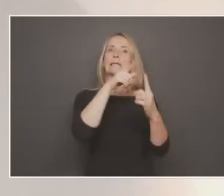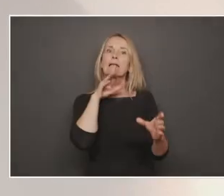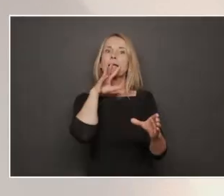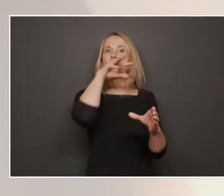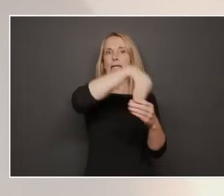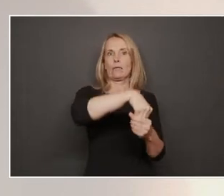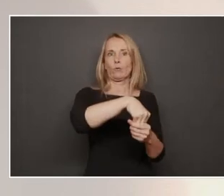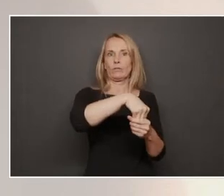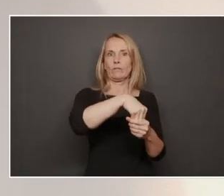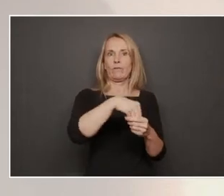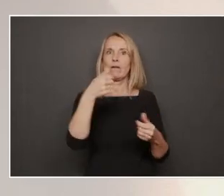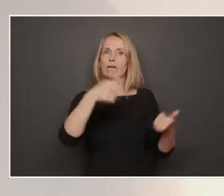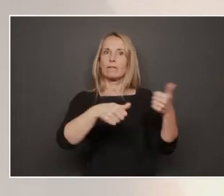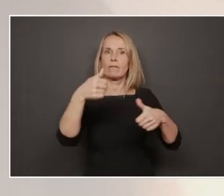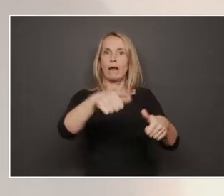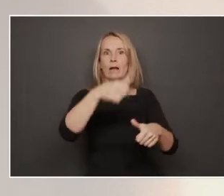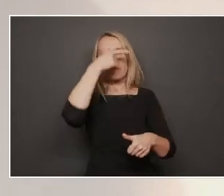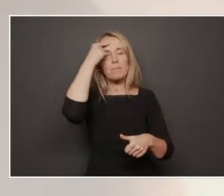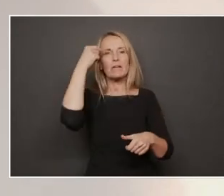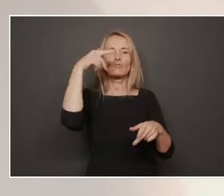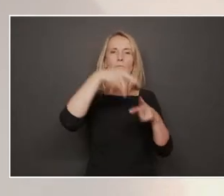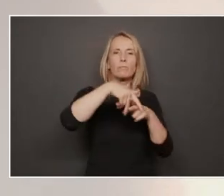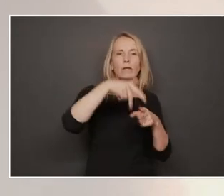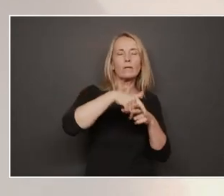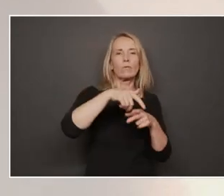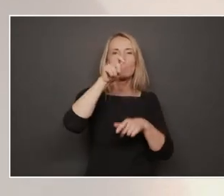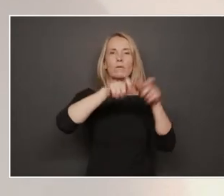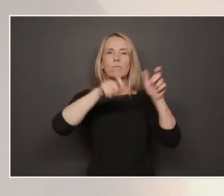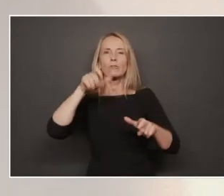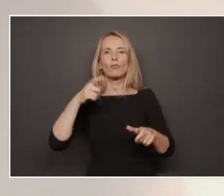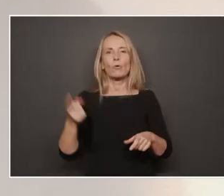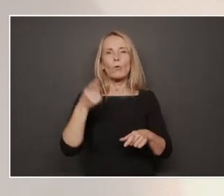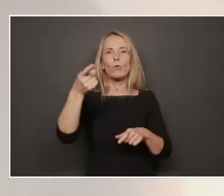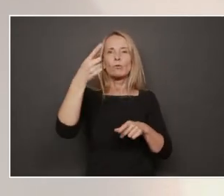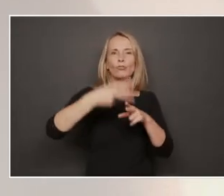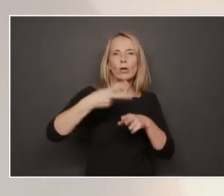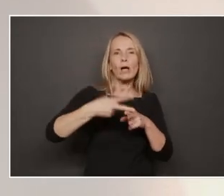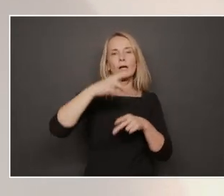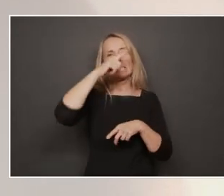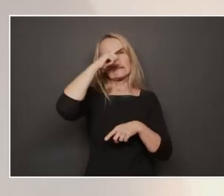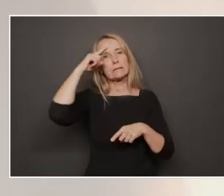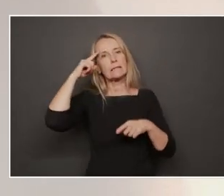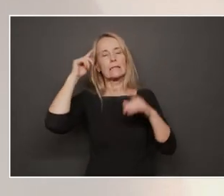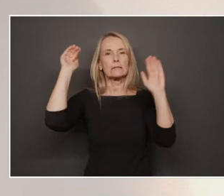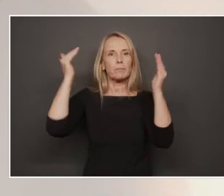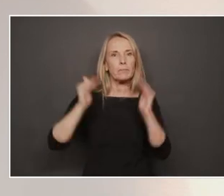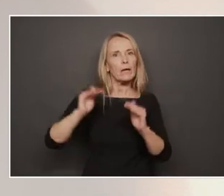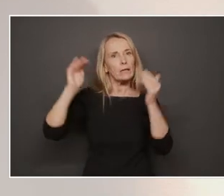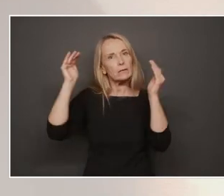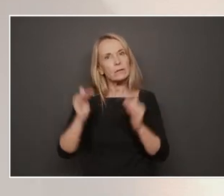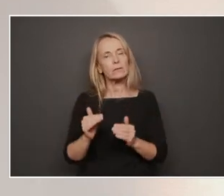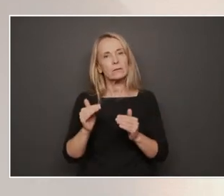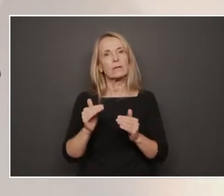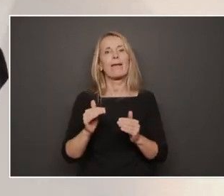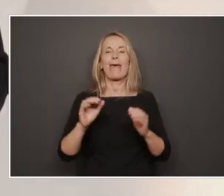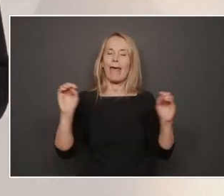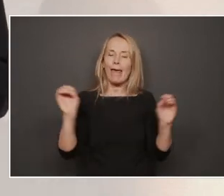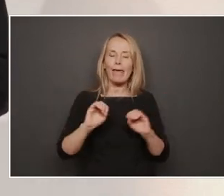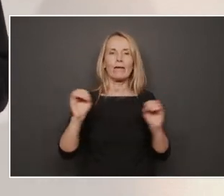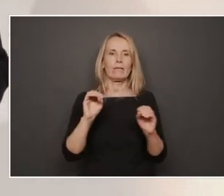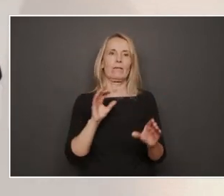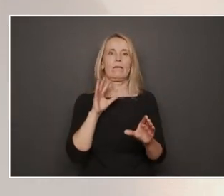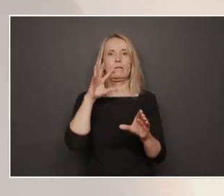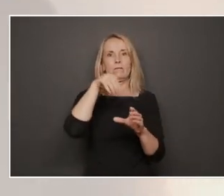von Menschen mit Behinderung, chronischen Erkrankungen, Sinnesbeeinträchtigungen, an echter Teilhabe